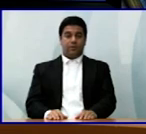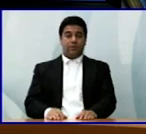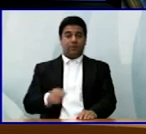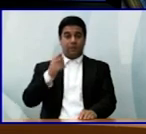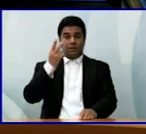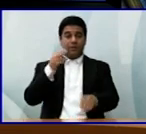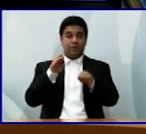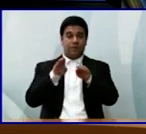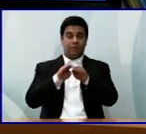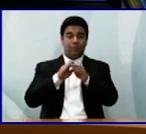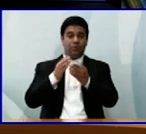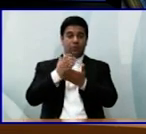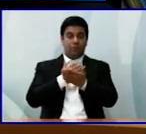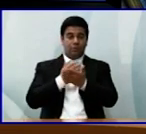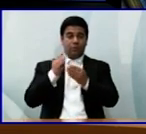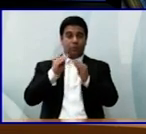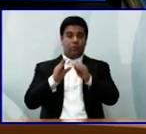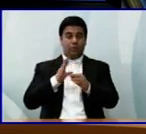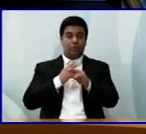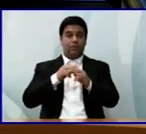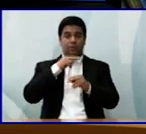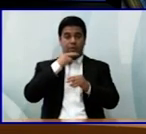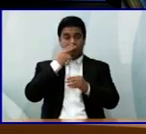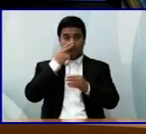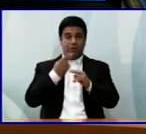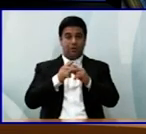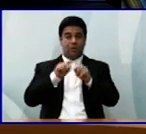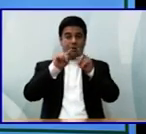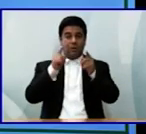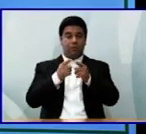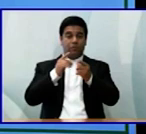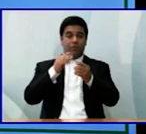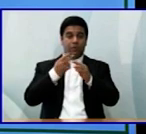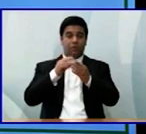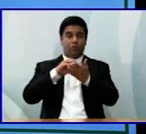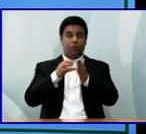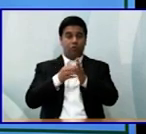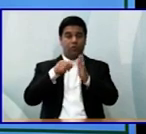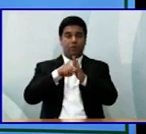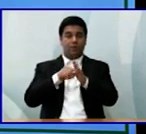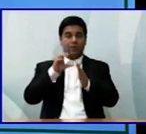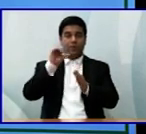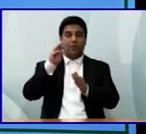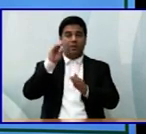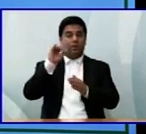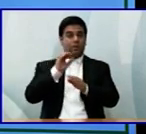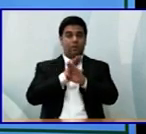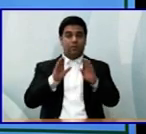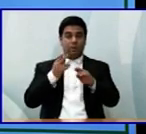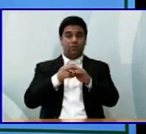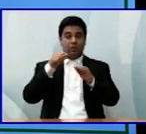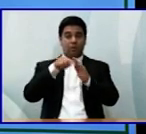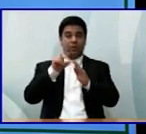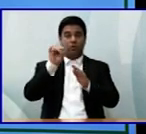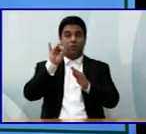İkkita tenglamalar to'plamini tuzib oldik. E'tibor bering, qavs to'rtburchak sistema emas. Demak, javobni topish